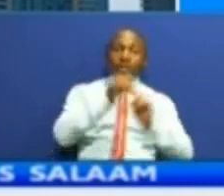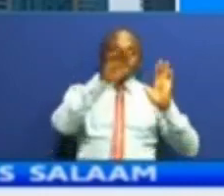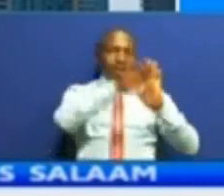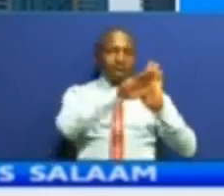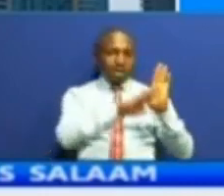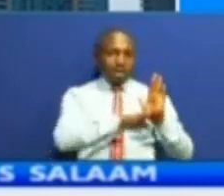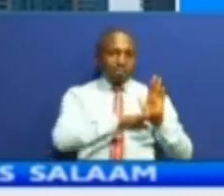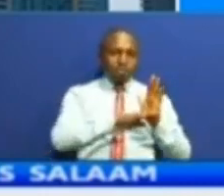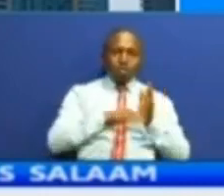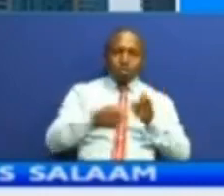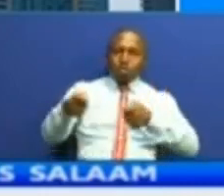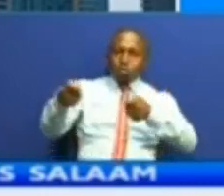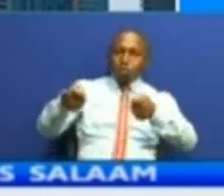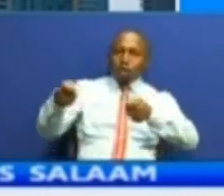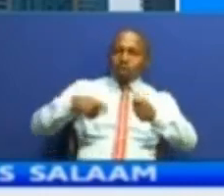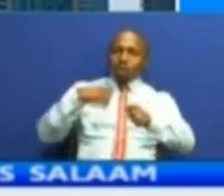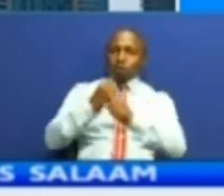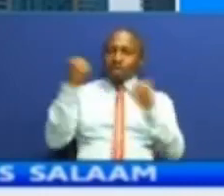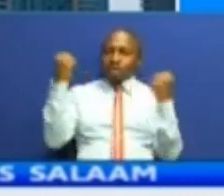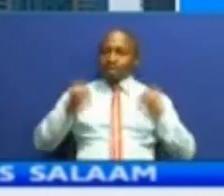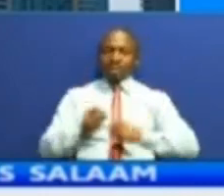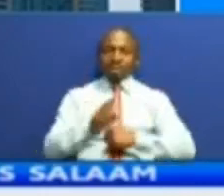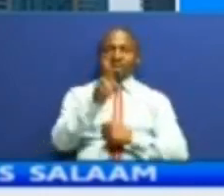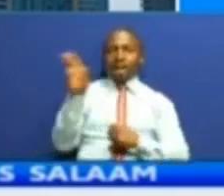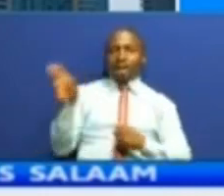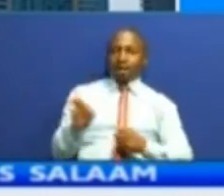za uendeshaji wa shughuli nzima za halmashauri,